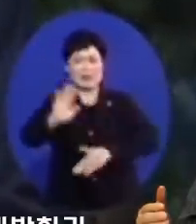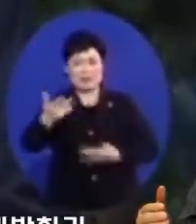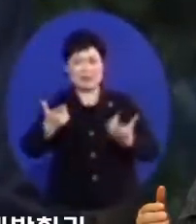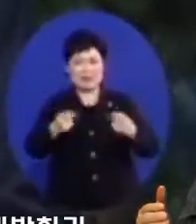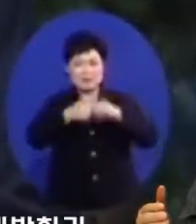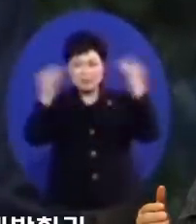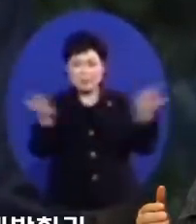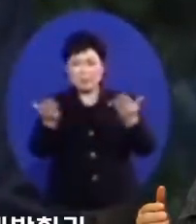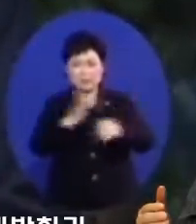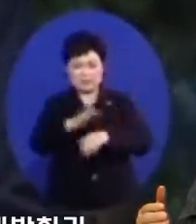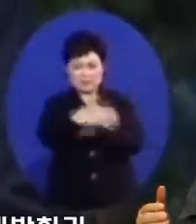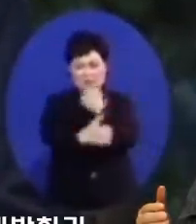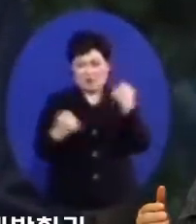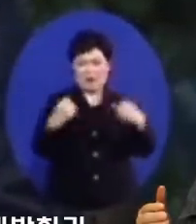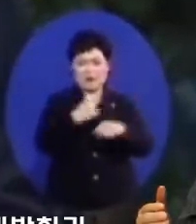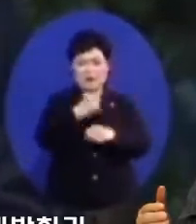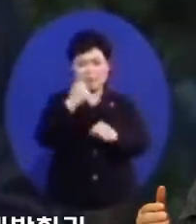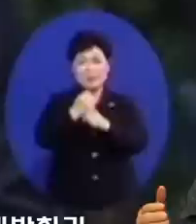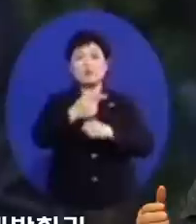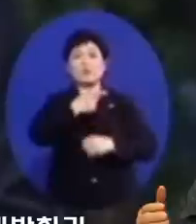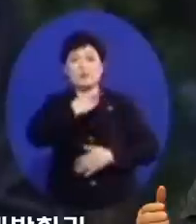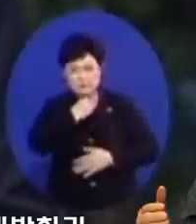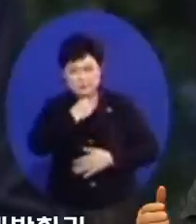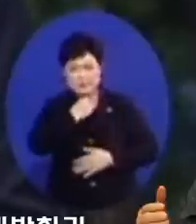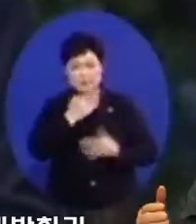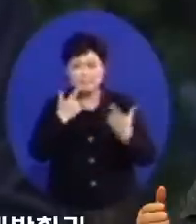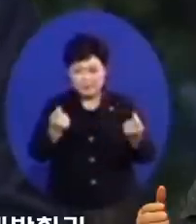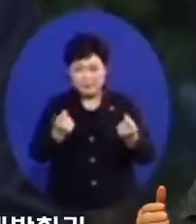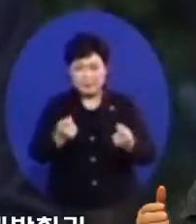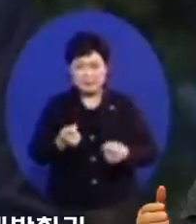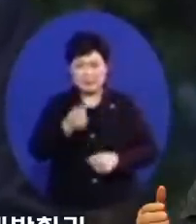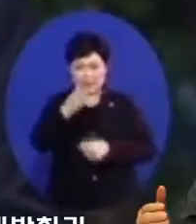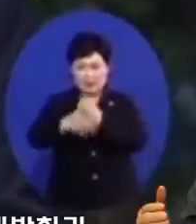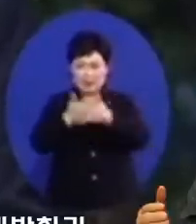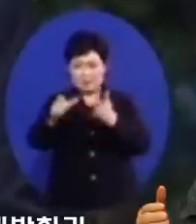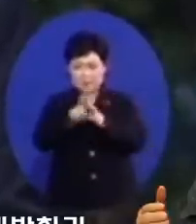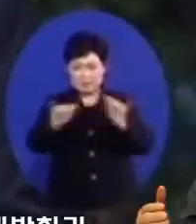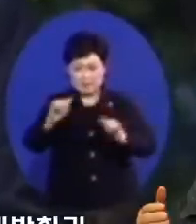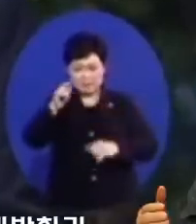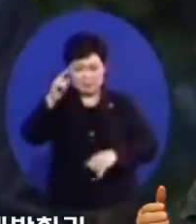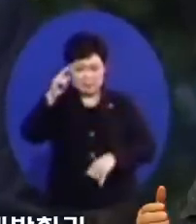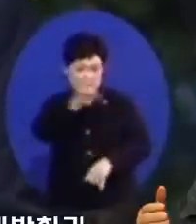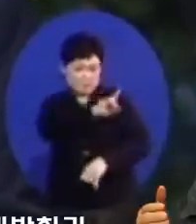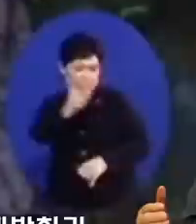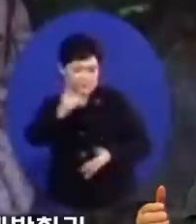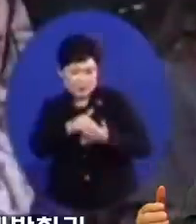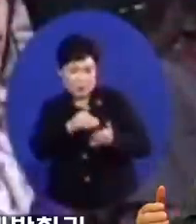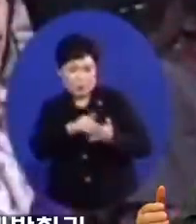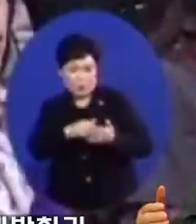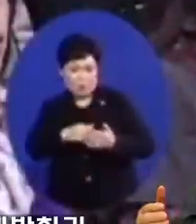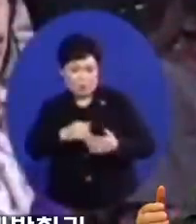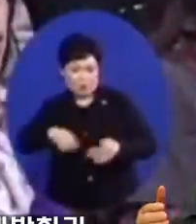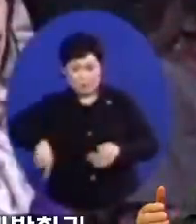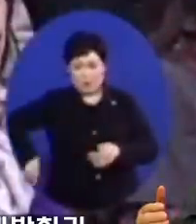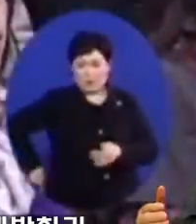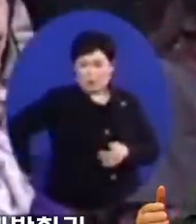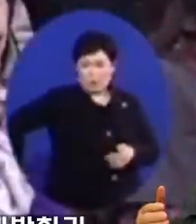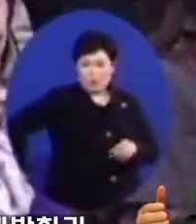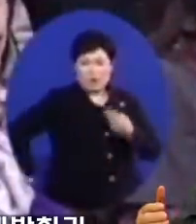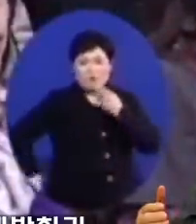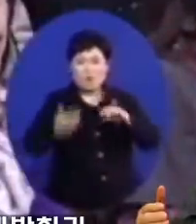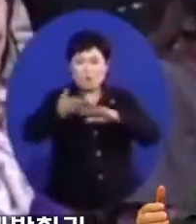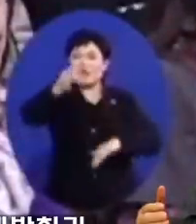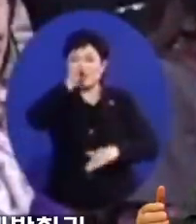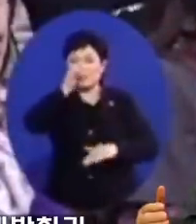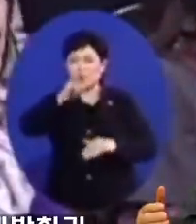범사에 잘됨에 강건하게 만들기를 원하시는 것입니다. 나를 믿는 백성은 머리가 되고 꼬리 되지 않고 위에 있고 아래 내려가지 않고 남에게